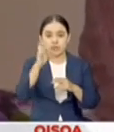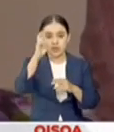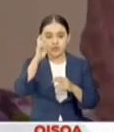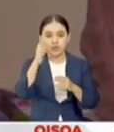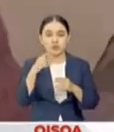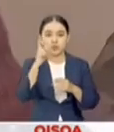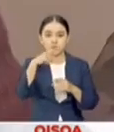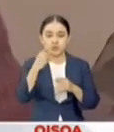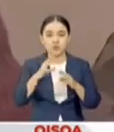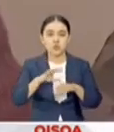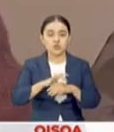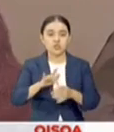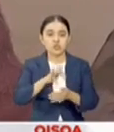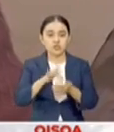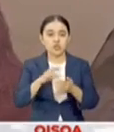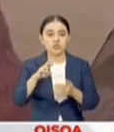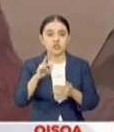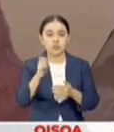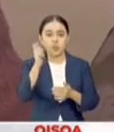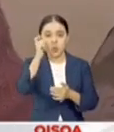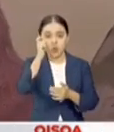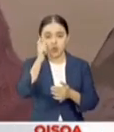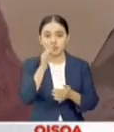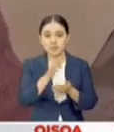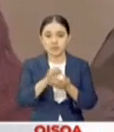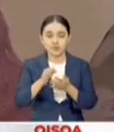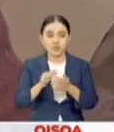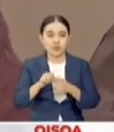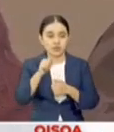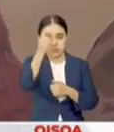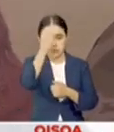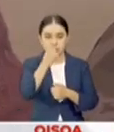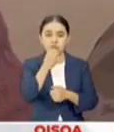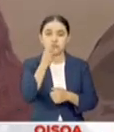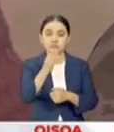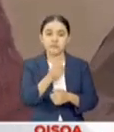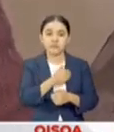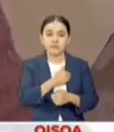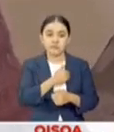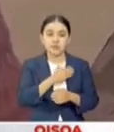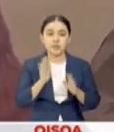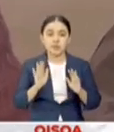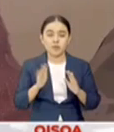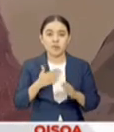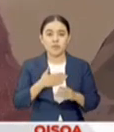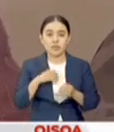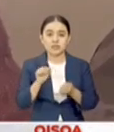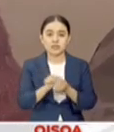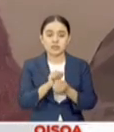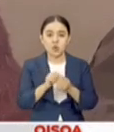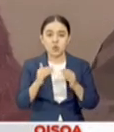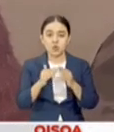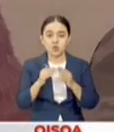davlatimizga, xususan Toshkent shahar va Yashnobod tumani hokimlik mutasaddilariga alohida minnatdorchilik bildirmoqchiman. Biroq uyning hujjatlari